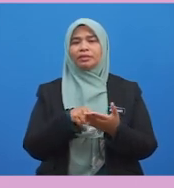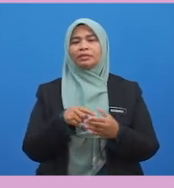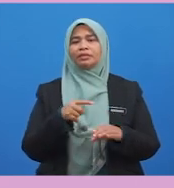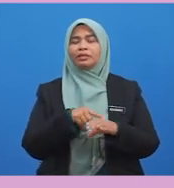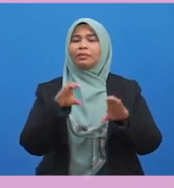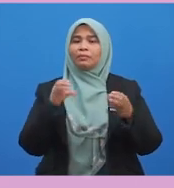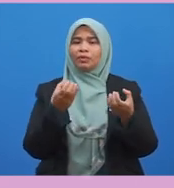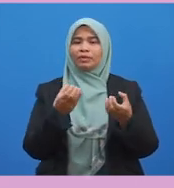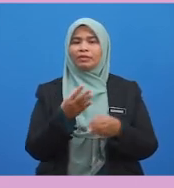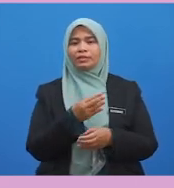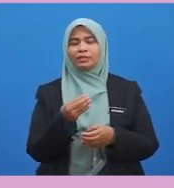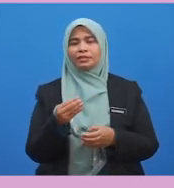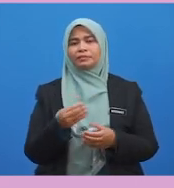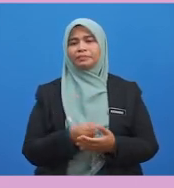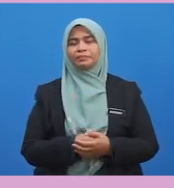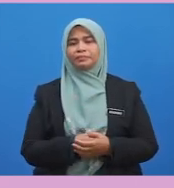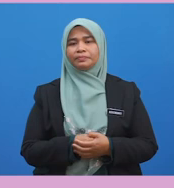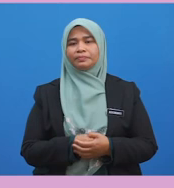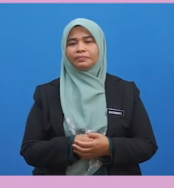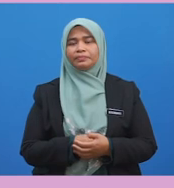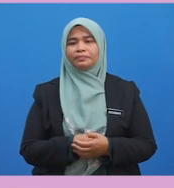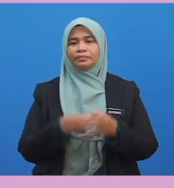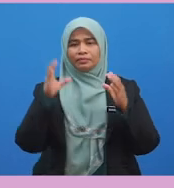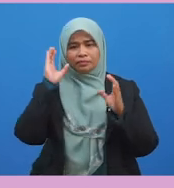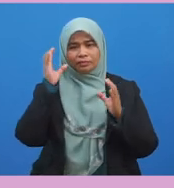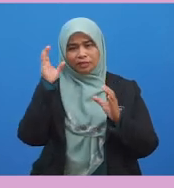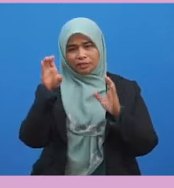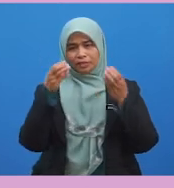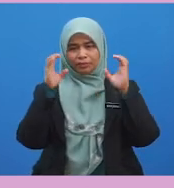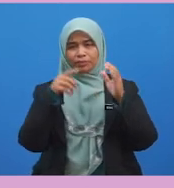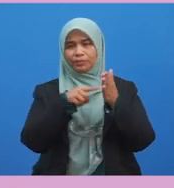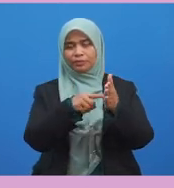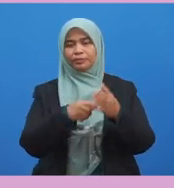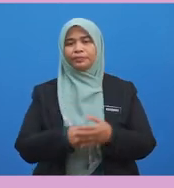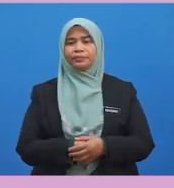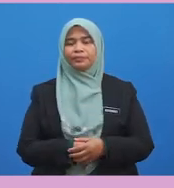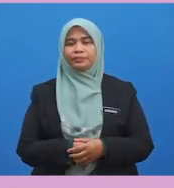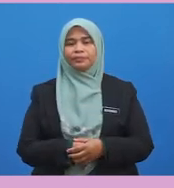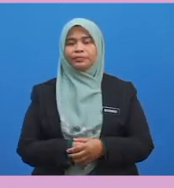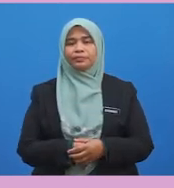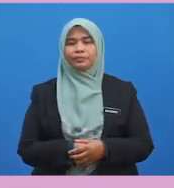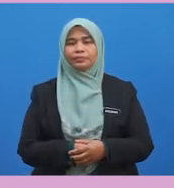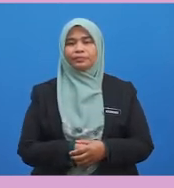ini dihasilkan daripada slide yang cikgu tunjukkan ini.